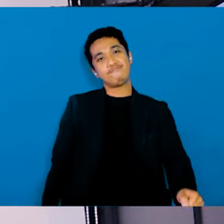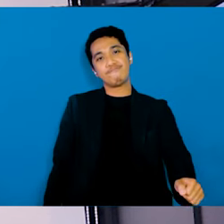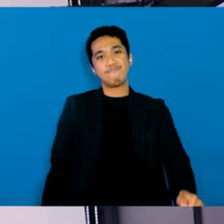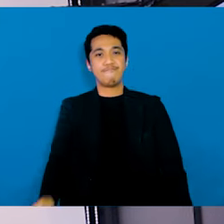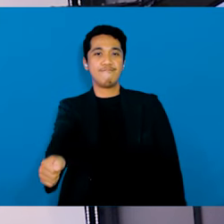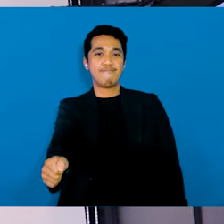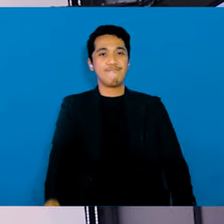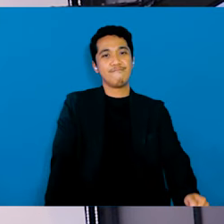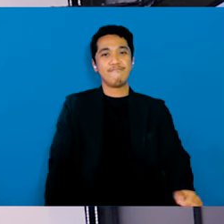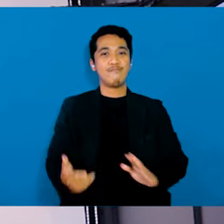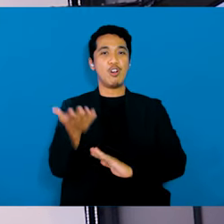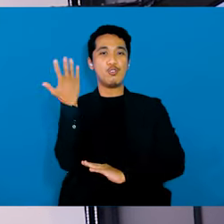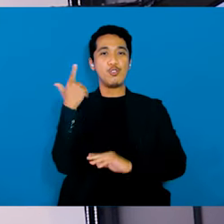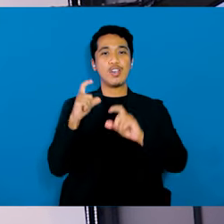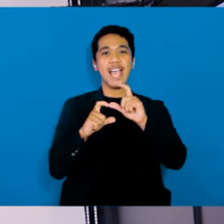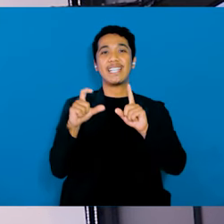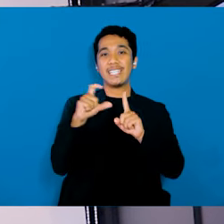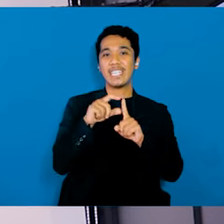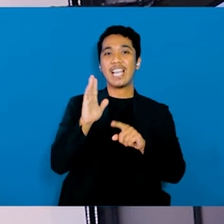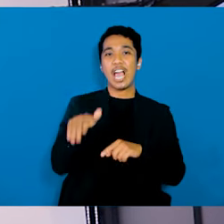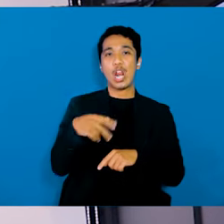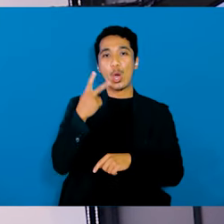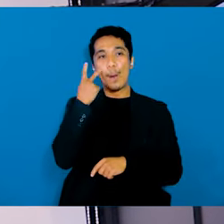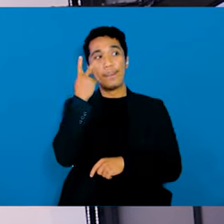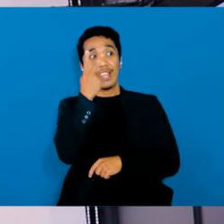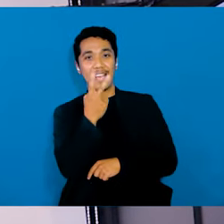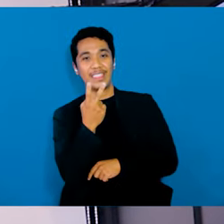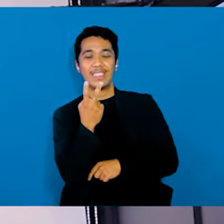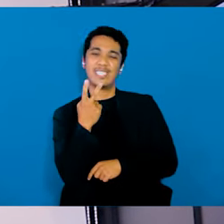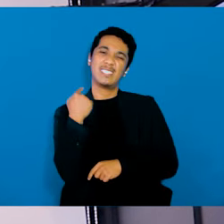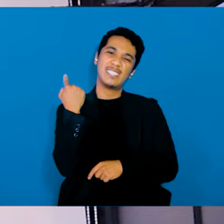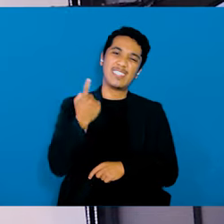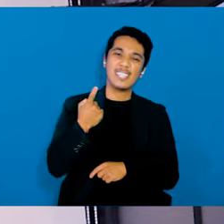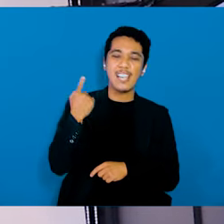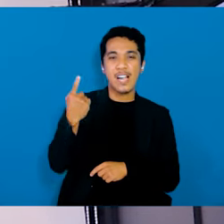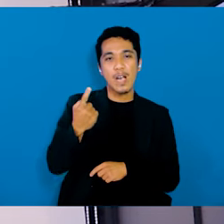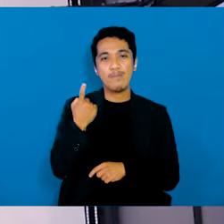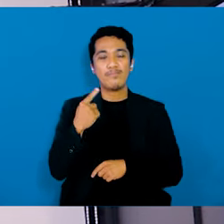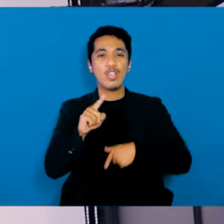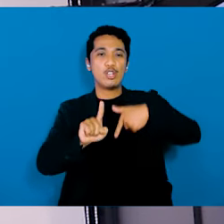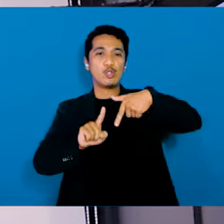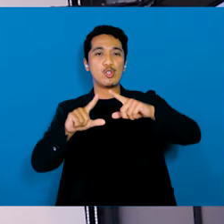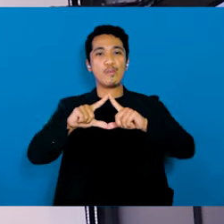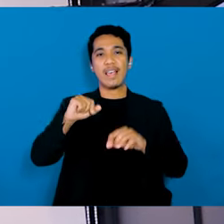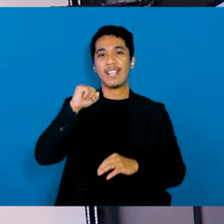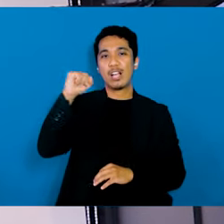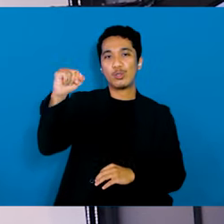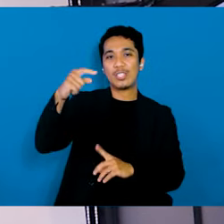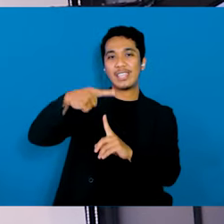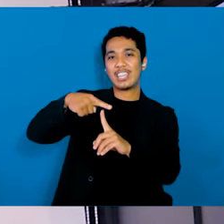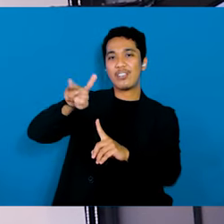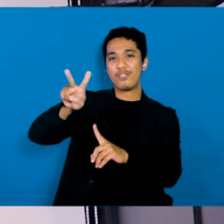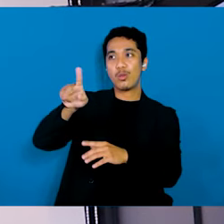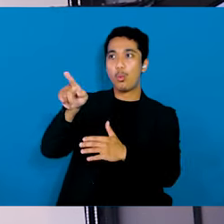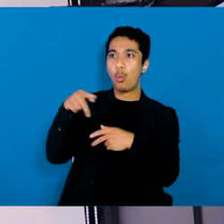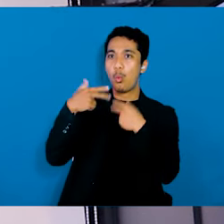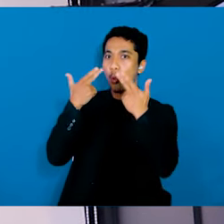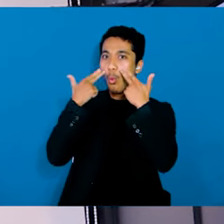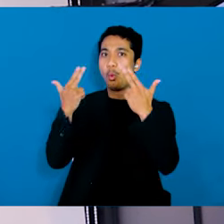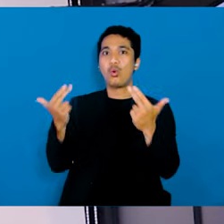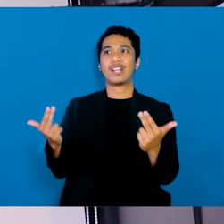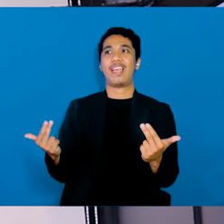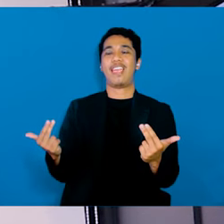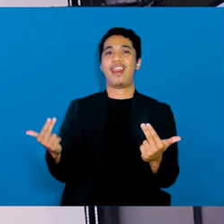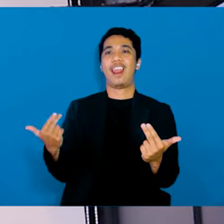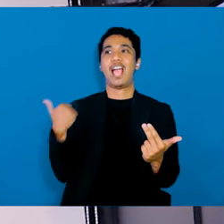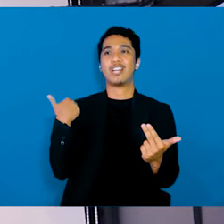ya, pas masa-masa SD gitu, melihat setiap 17 Agustus di tayangan TV kan keren banget gitu